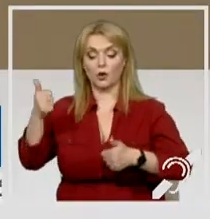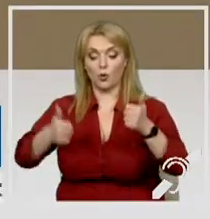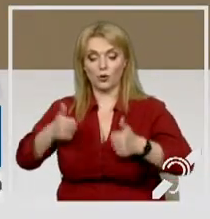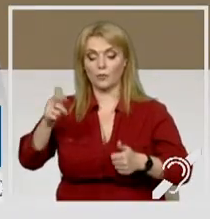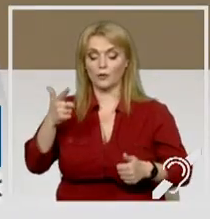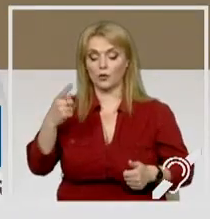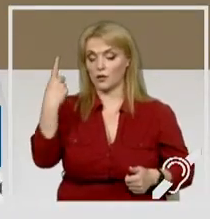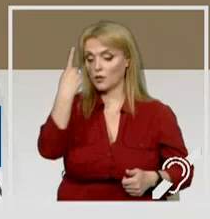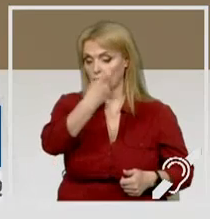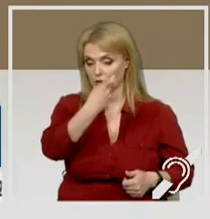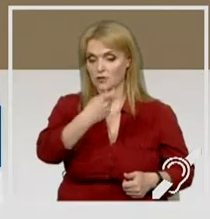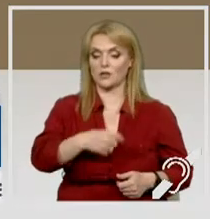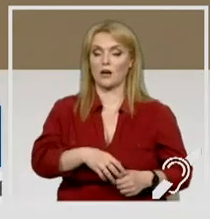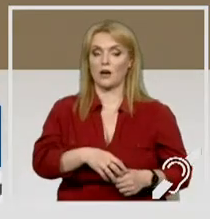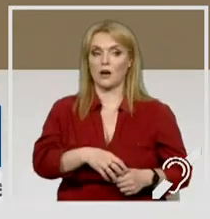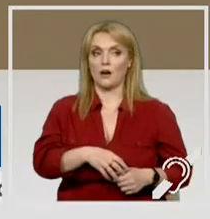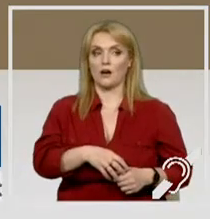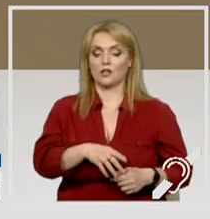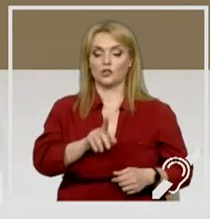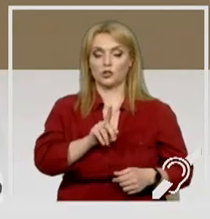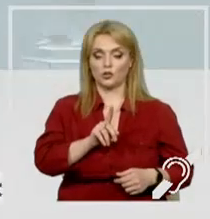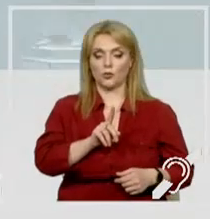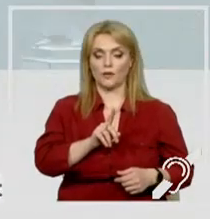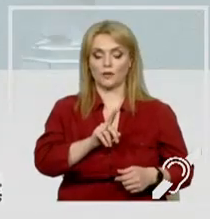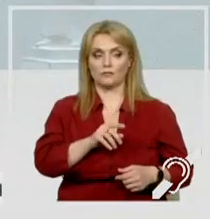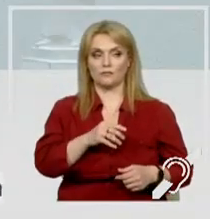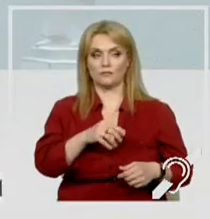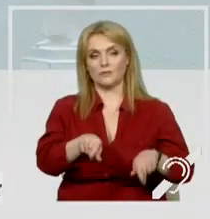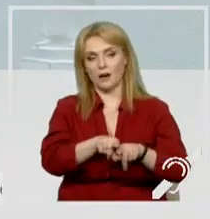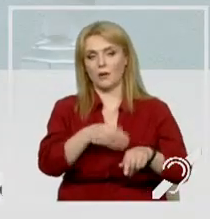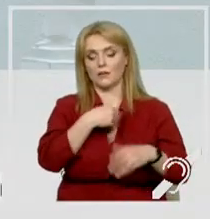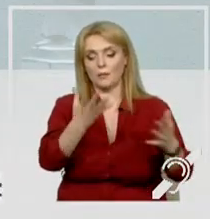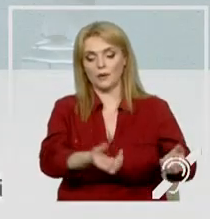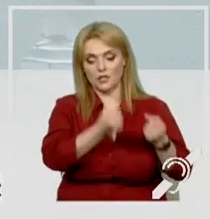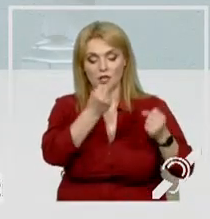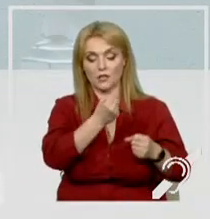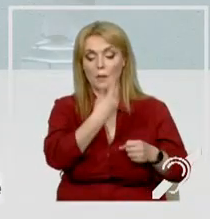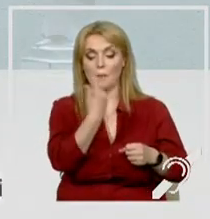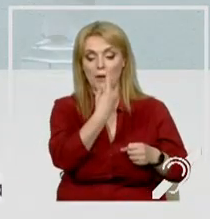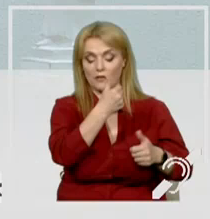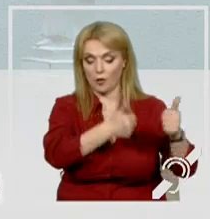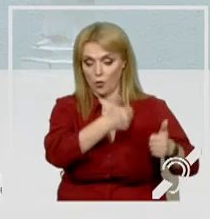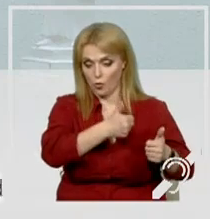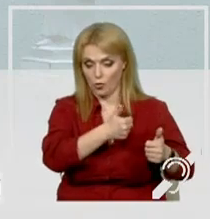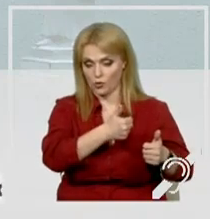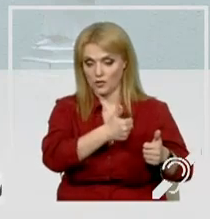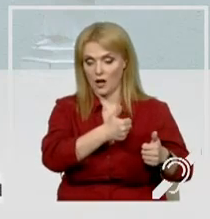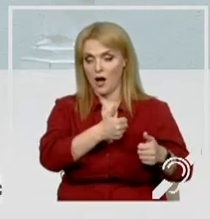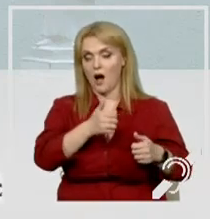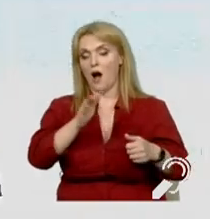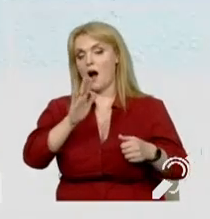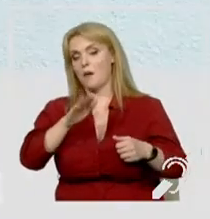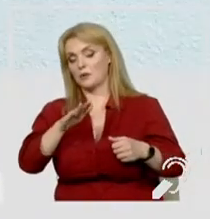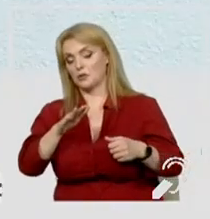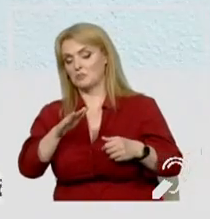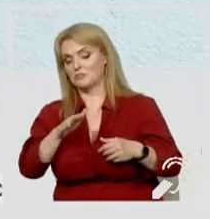anunțat în susținerea acelui proiect pentru a găsi o variantă mai bună. AO Monumentum la un moment dat s-a răzgândit și n-a mai vrut să colaboreze cu